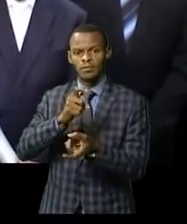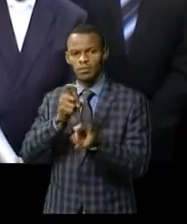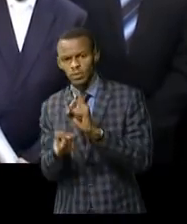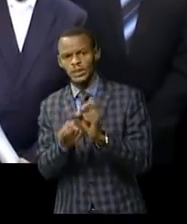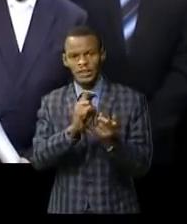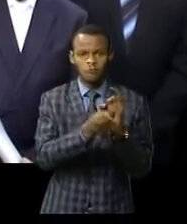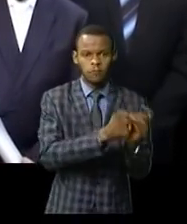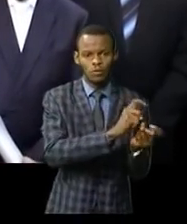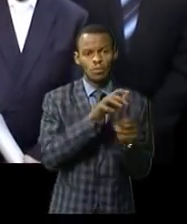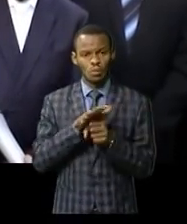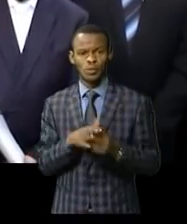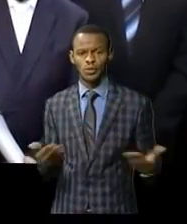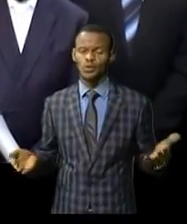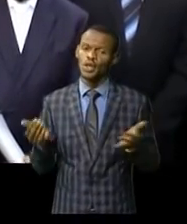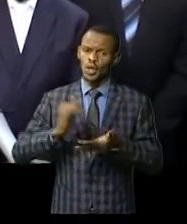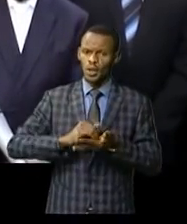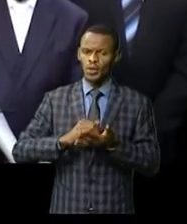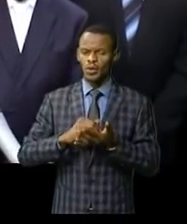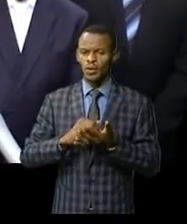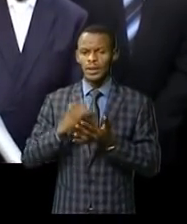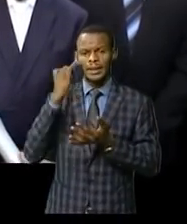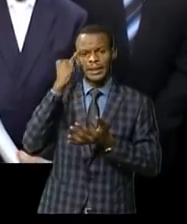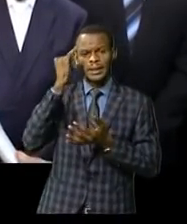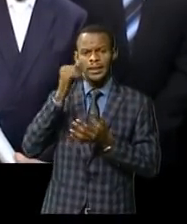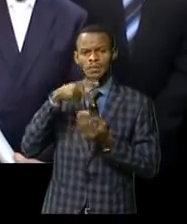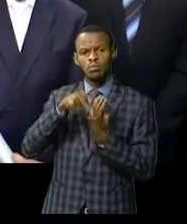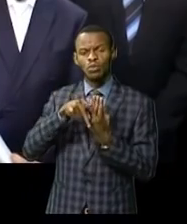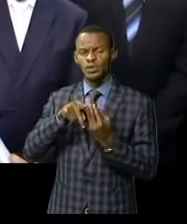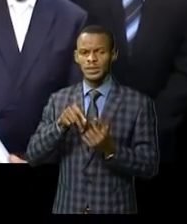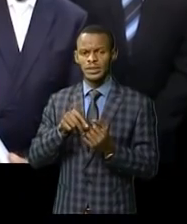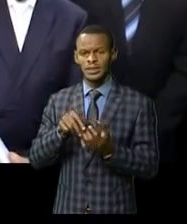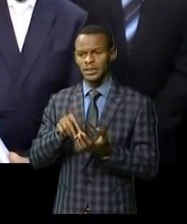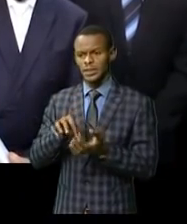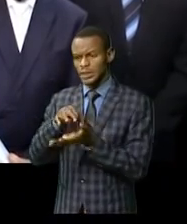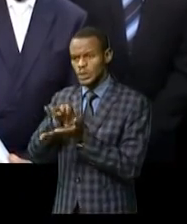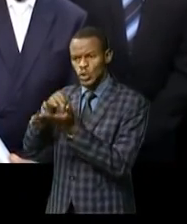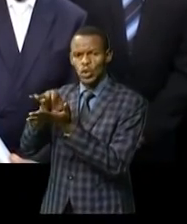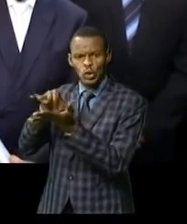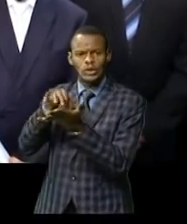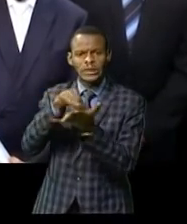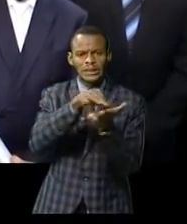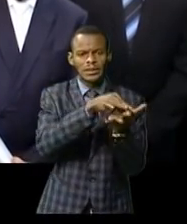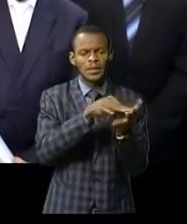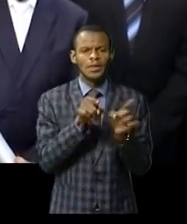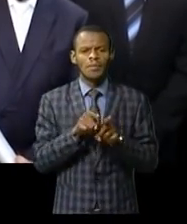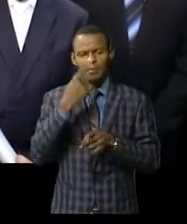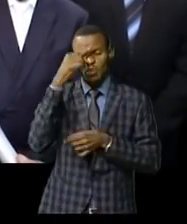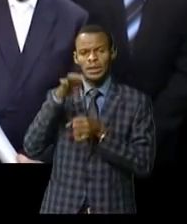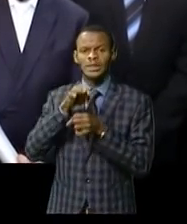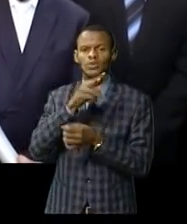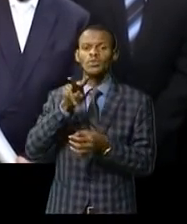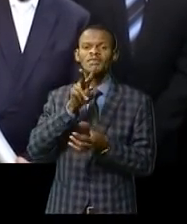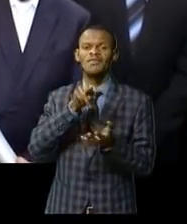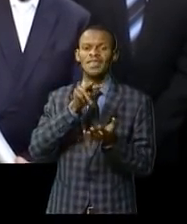préparation non seulement au processus de recensement, qui va être lancé, mais aussi aux élections de 2023 qui doivent être